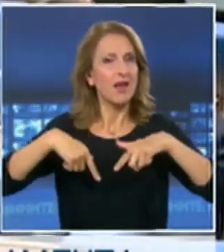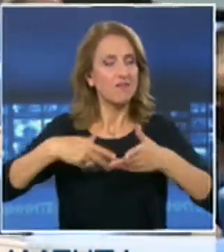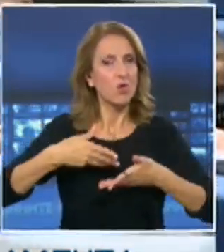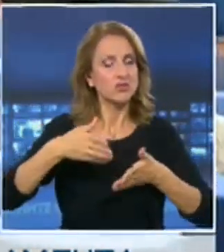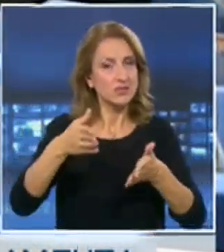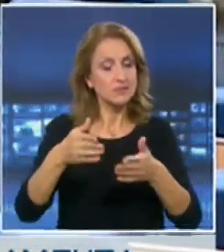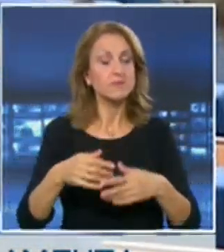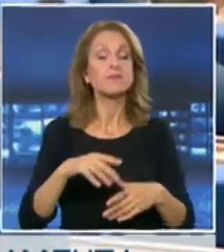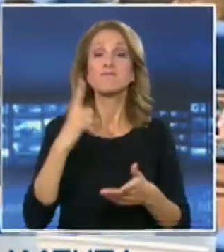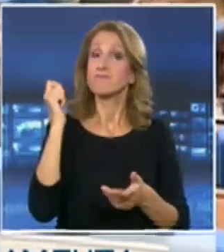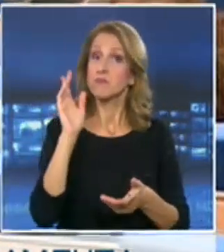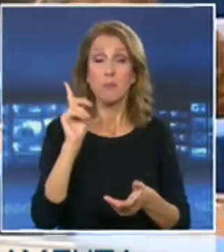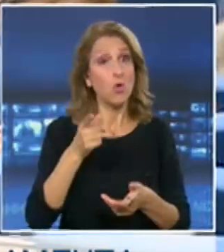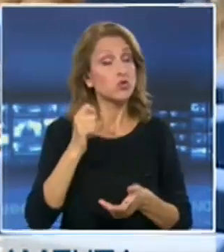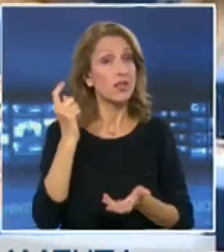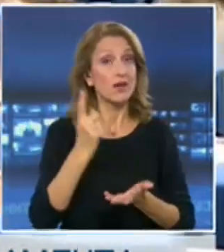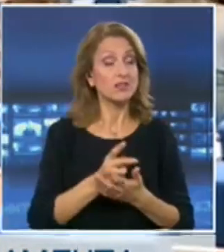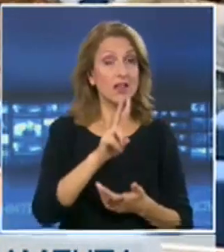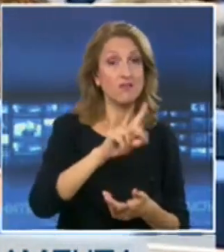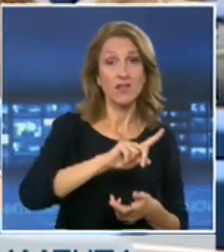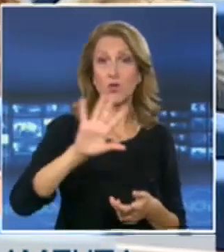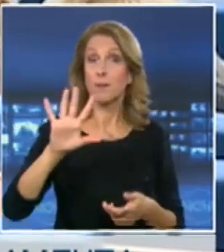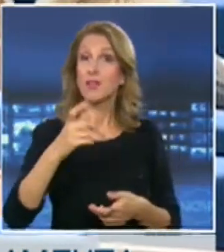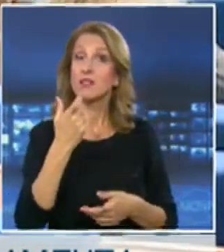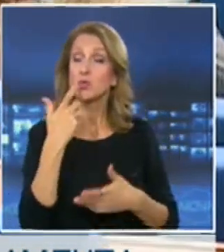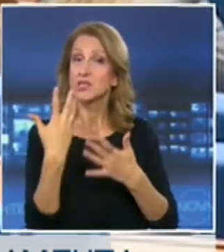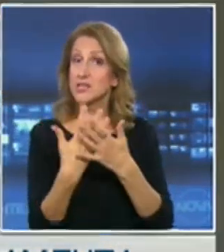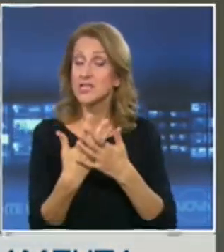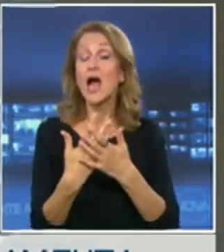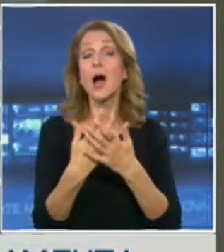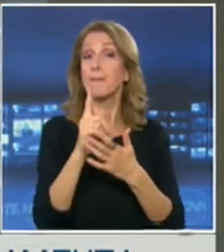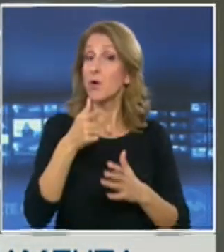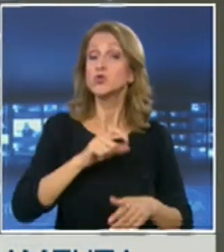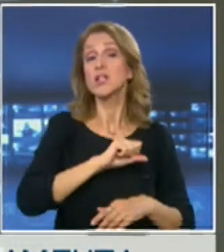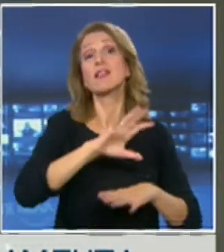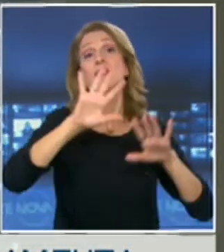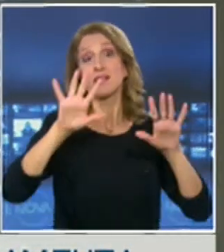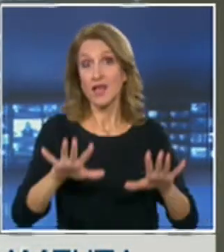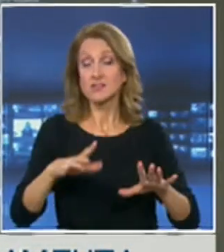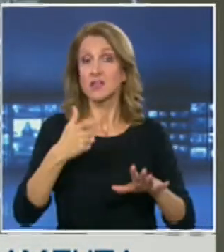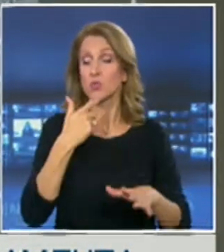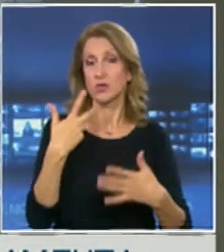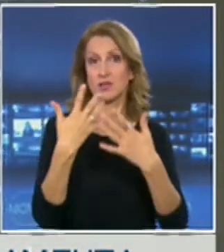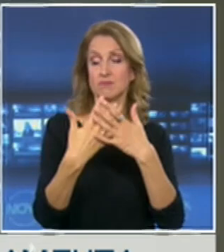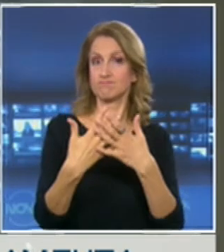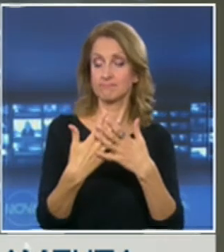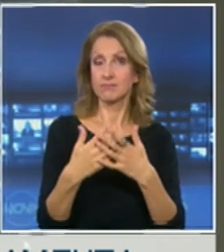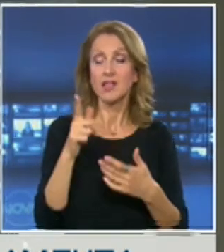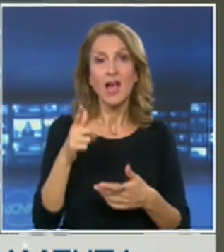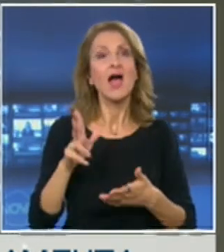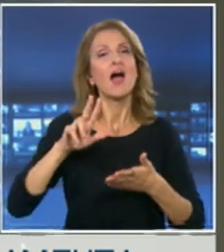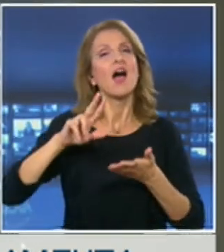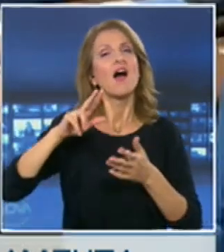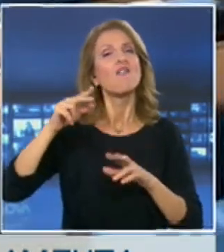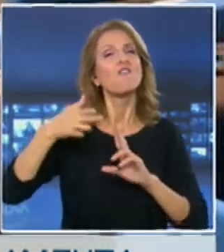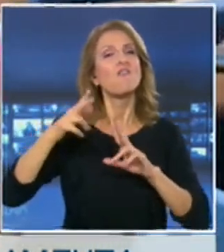наказания от 2 до 5 години, а при по-големи нарушения и до 10 години лишаване от свобода. Ветото на президента мина в